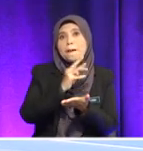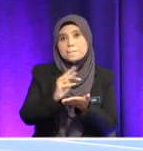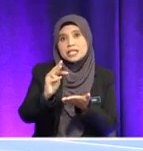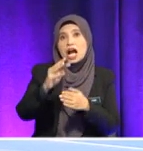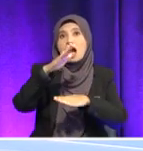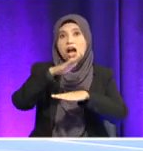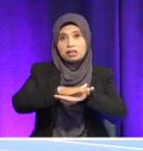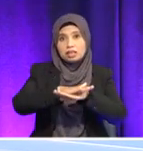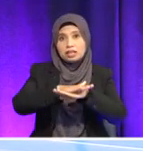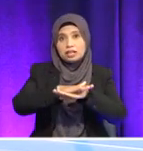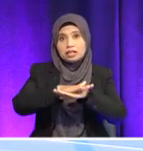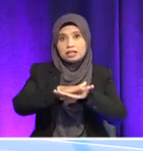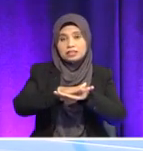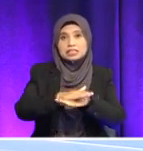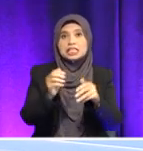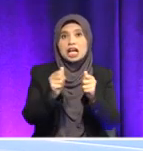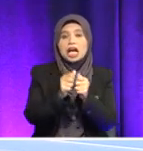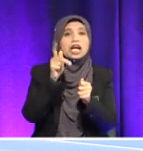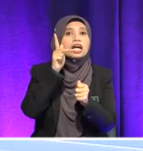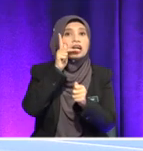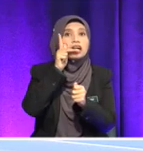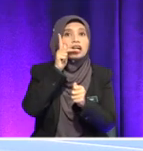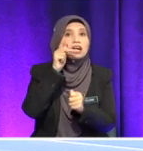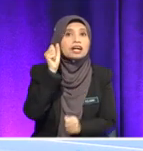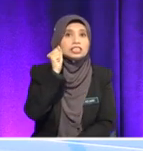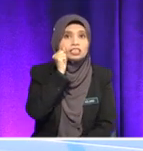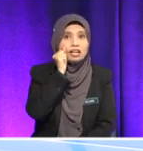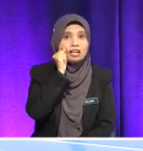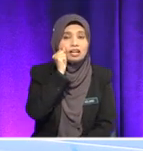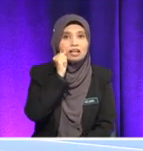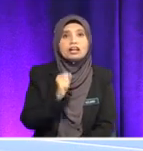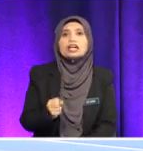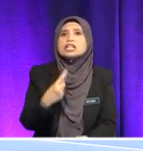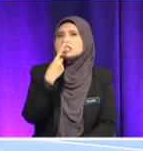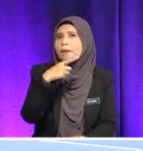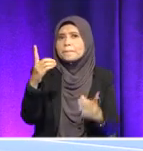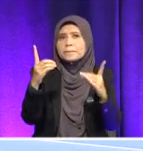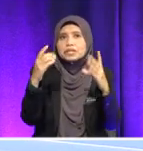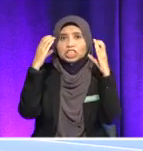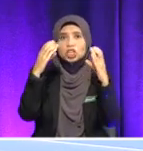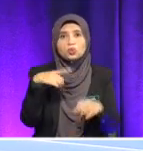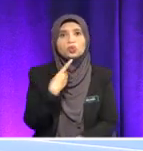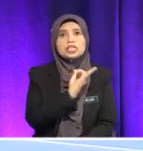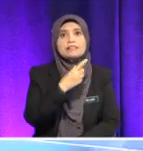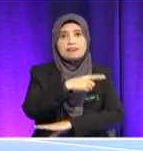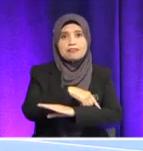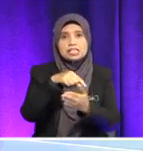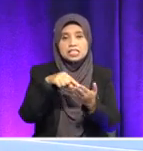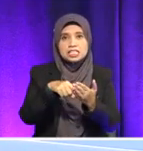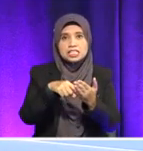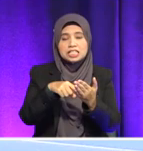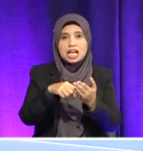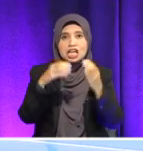disaki akan bersama-sama dengan anda kita sudah tahu siapa guru kita hari ini jongki kena persilakan cie Gue Mama Ridwan ataupun mesti